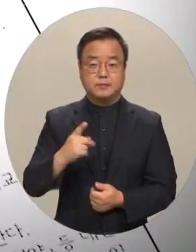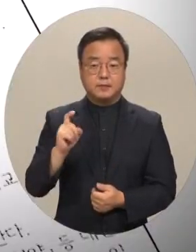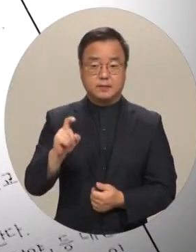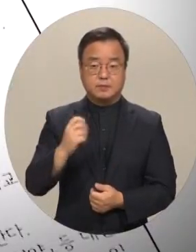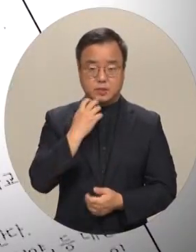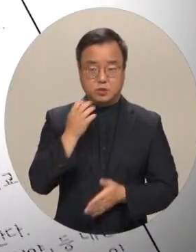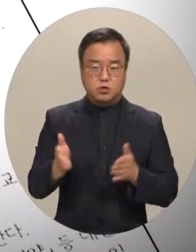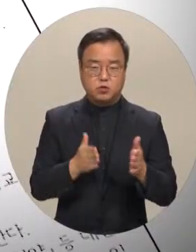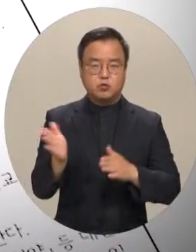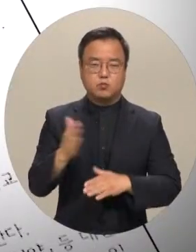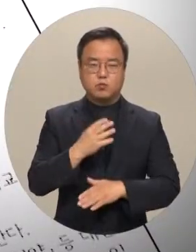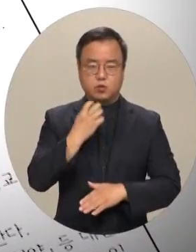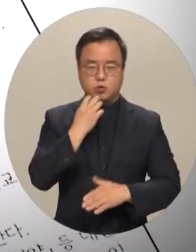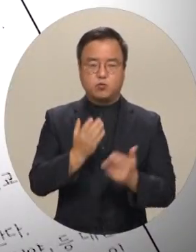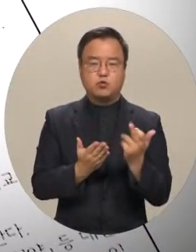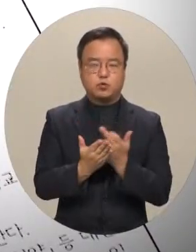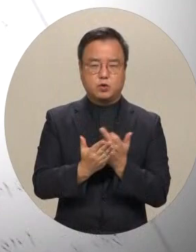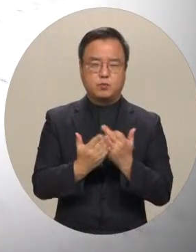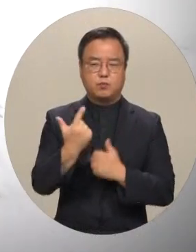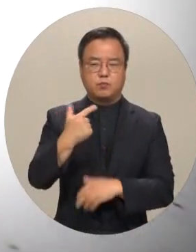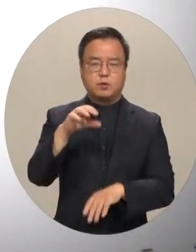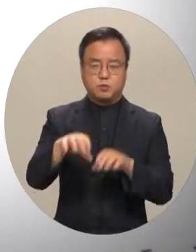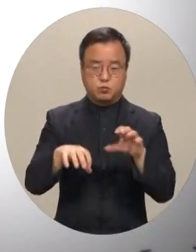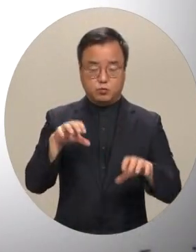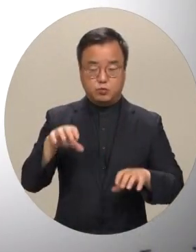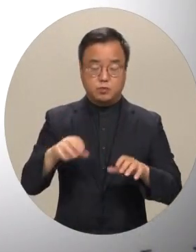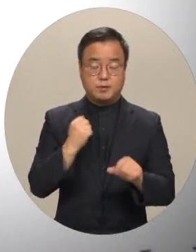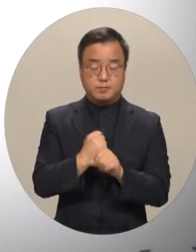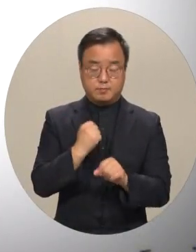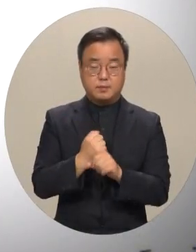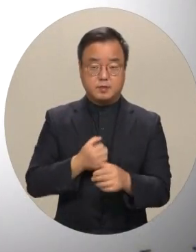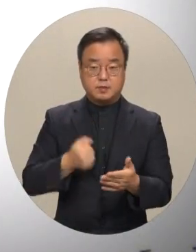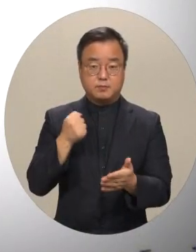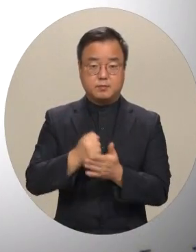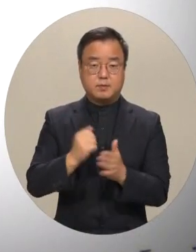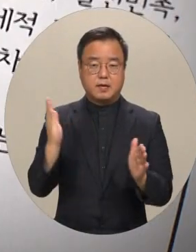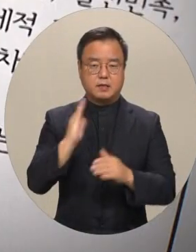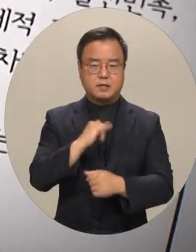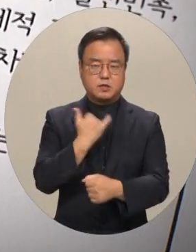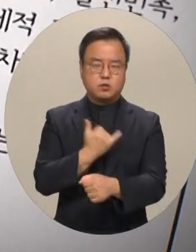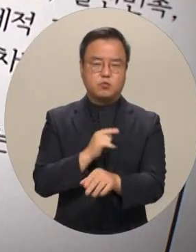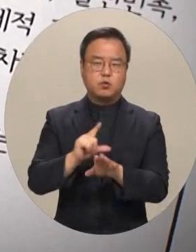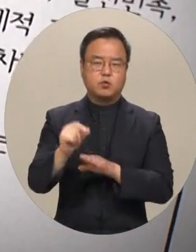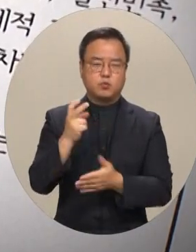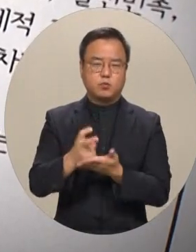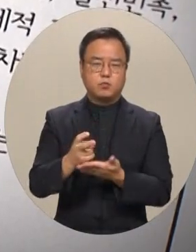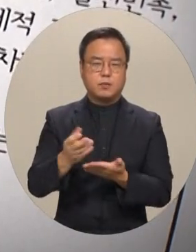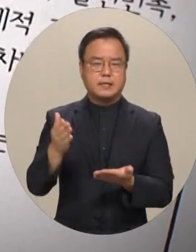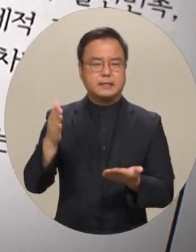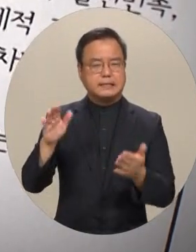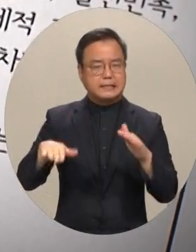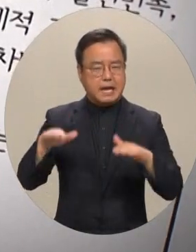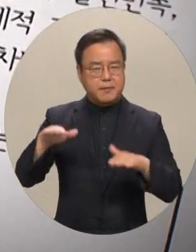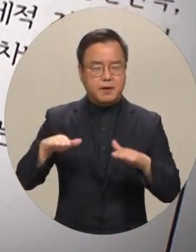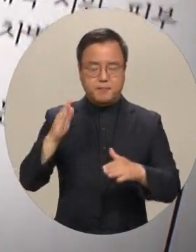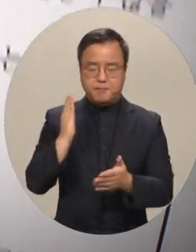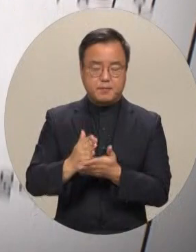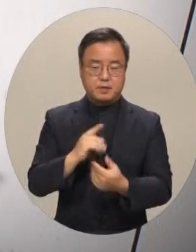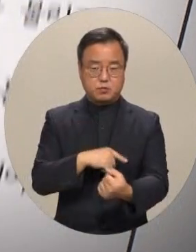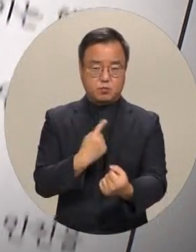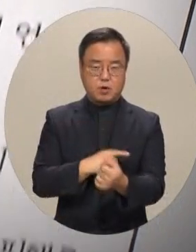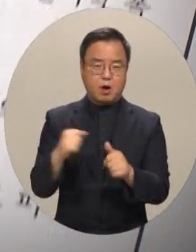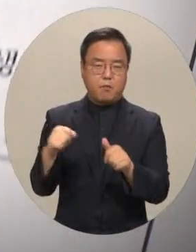시작으로 서울과 제주 등 여개 지역에서 제정된 학생 인권조례지 권리와 폭력에서